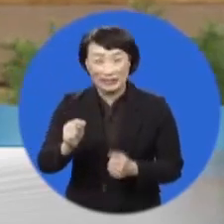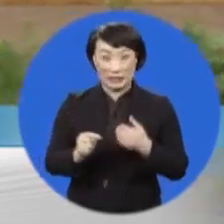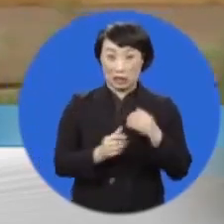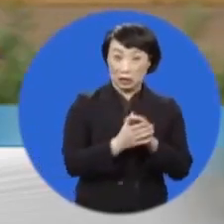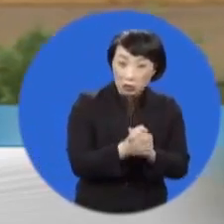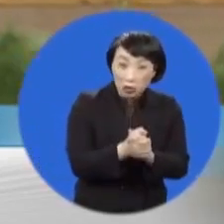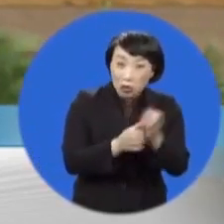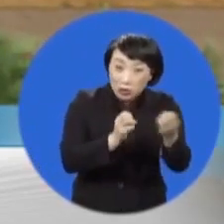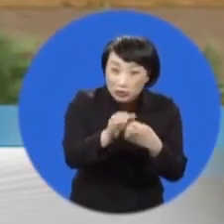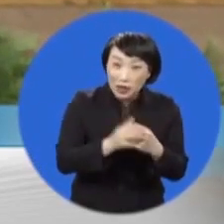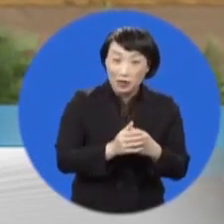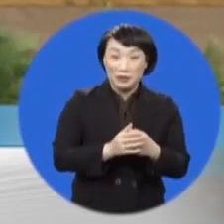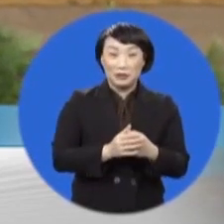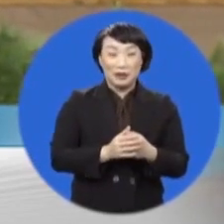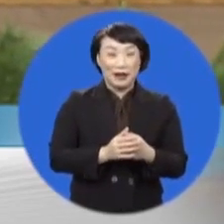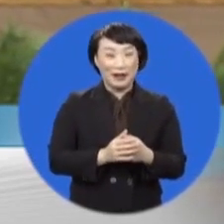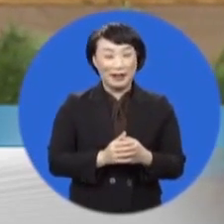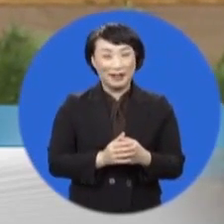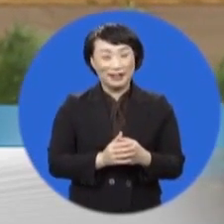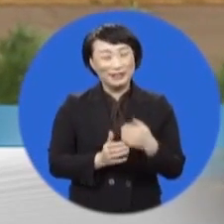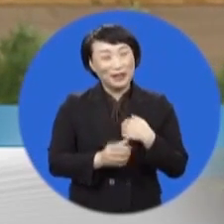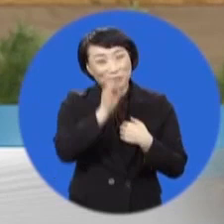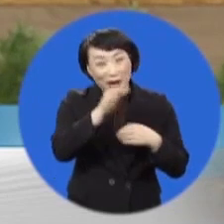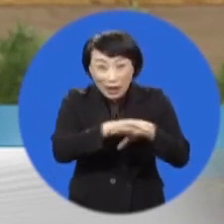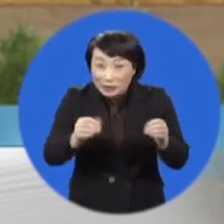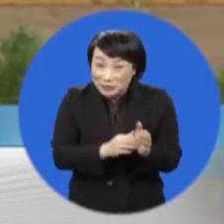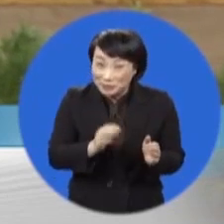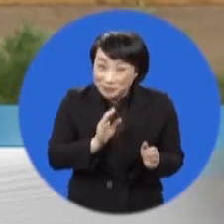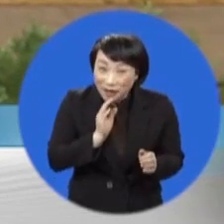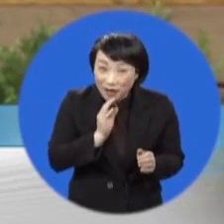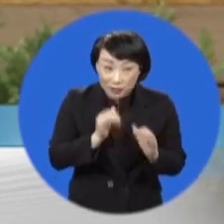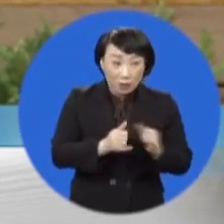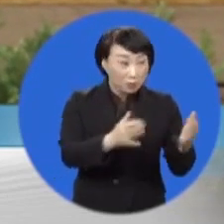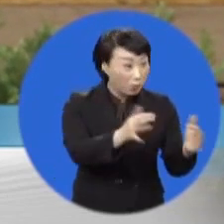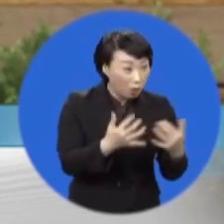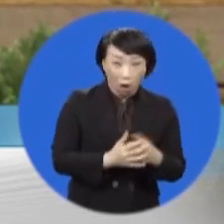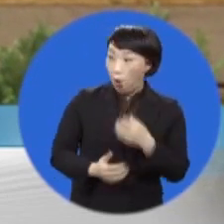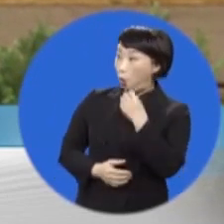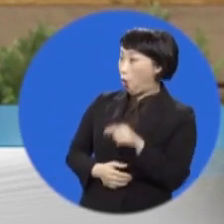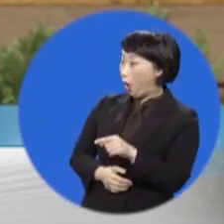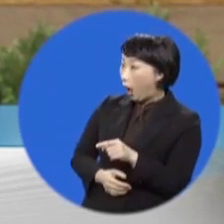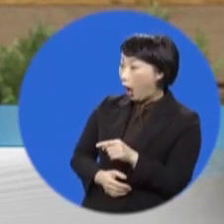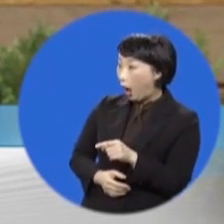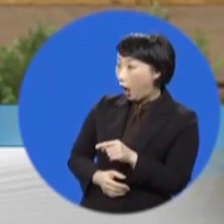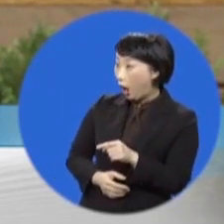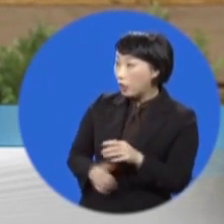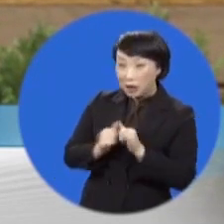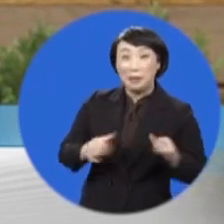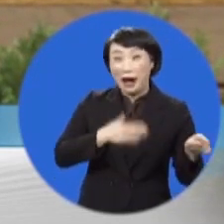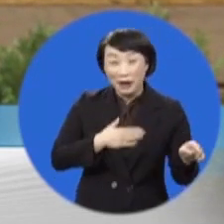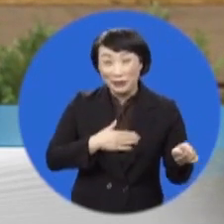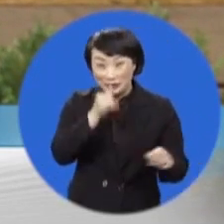기둥 답을 많으면 폴 쏘 내 팔 가능해질 때 사람들이 다 알잖아요 장들이